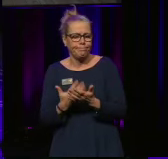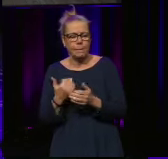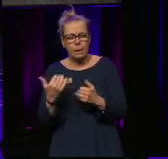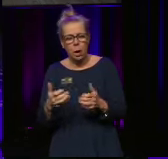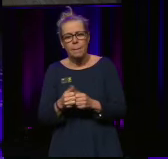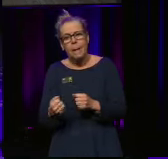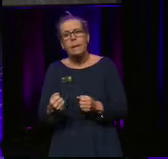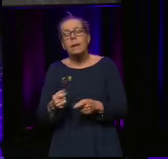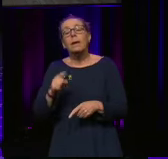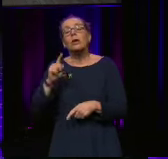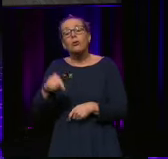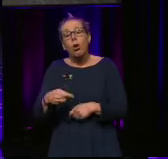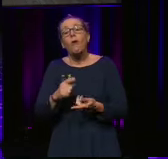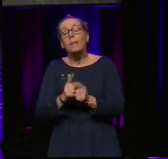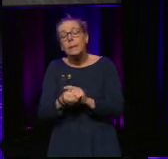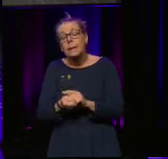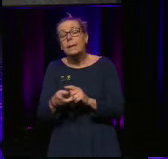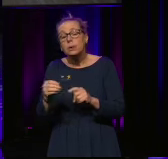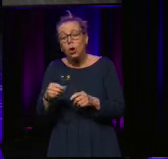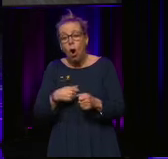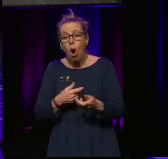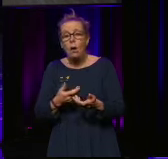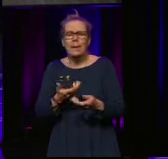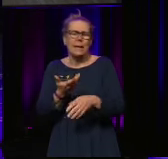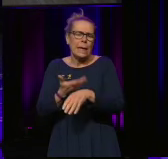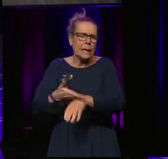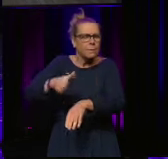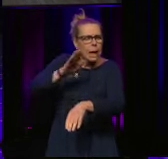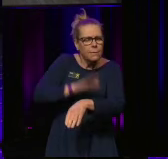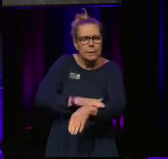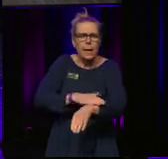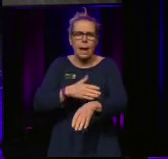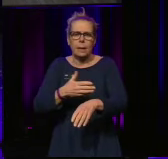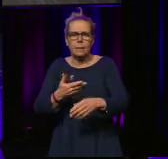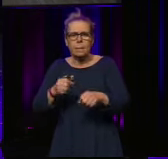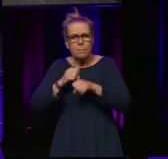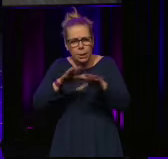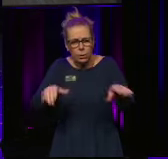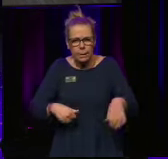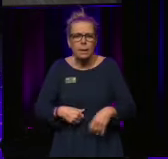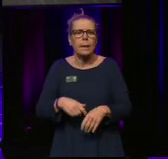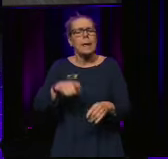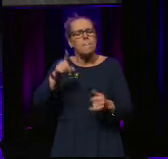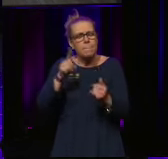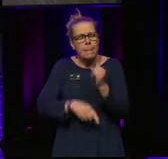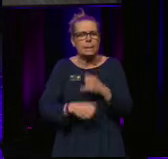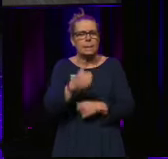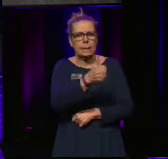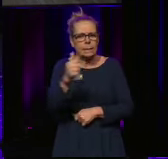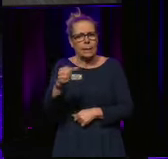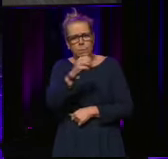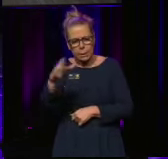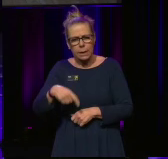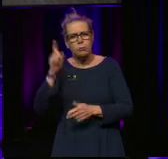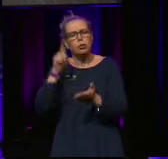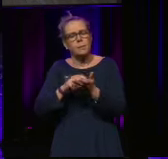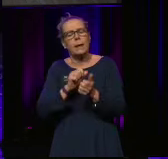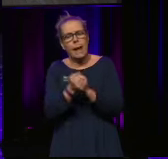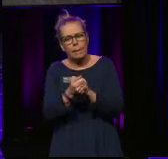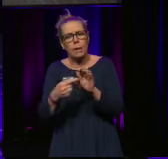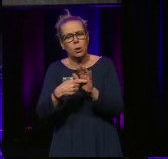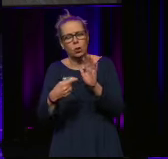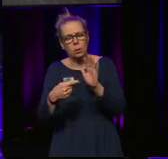kraven blir då att man ska ha kvalificerad majoritet, minst två tredjedelar för ändra grundlagen. Man ska ha en kvorumregel som säger